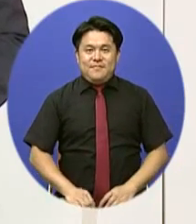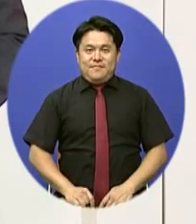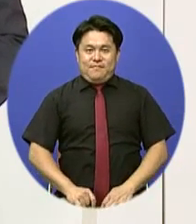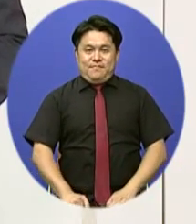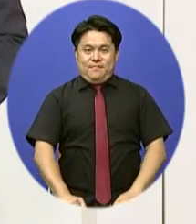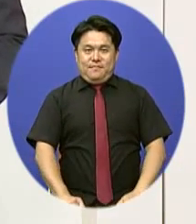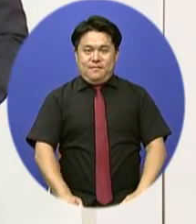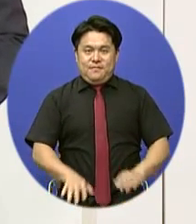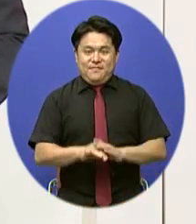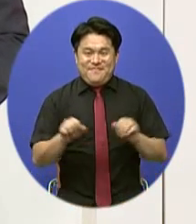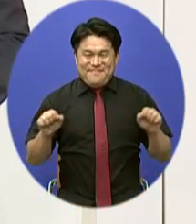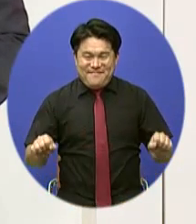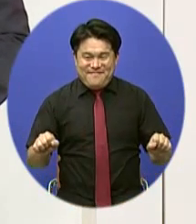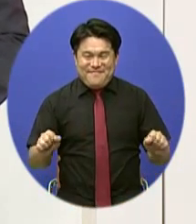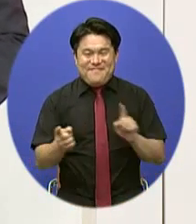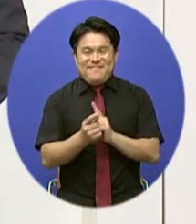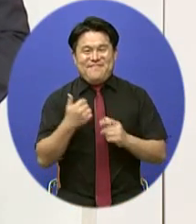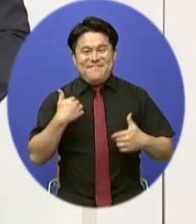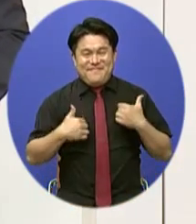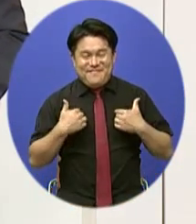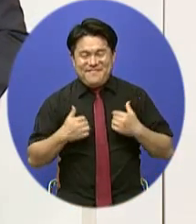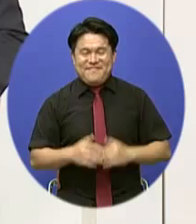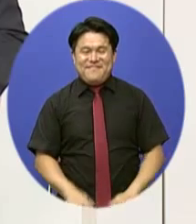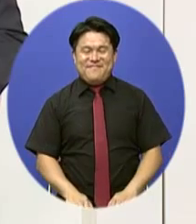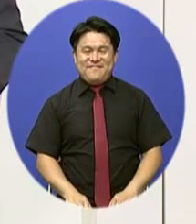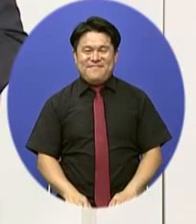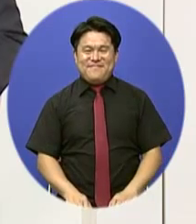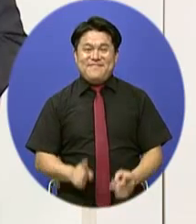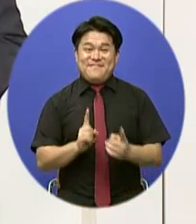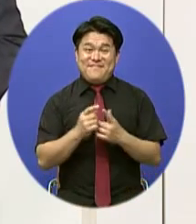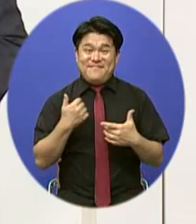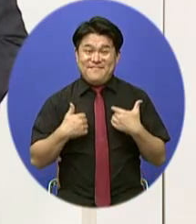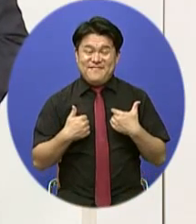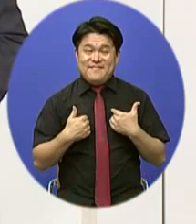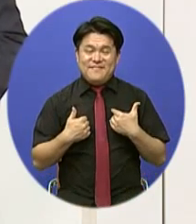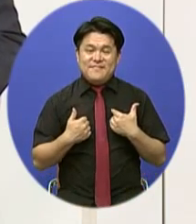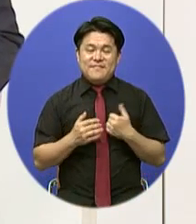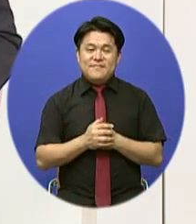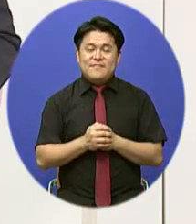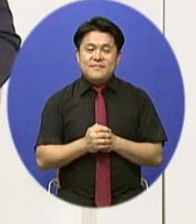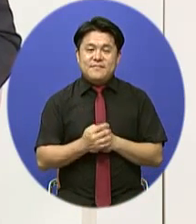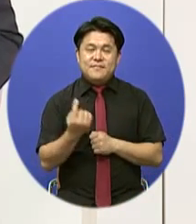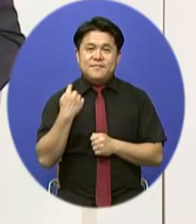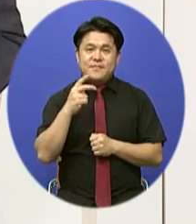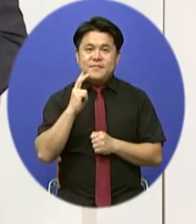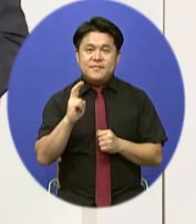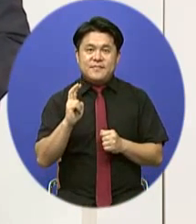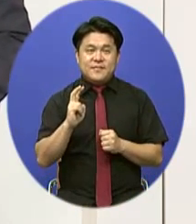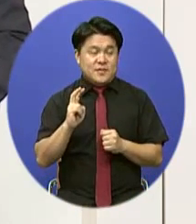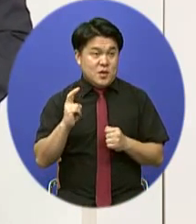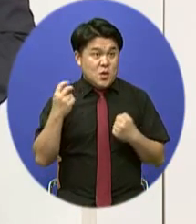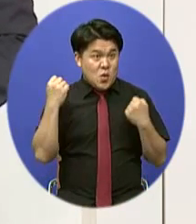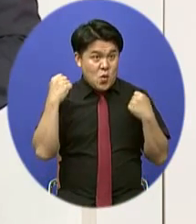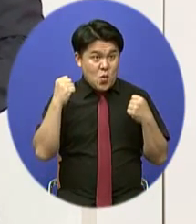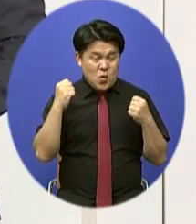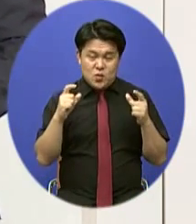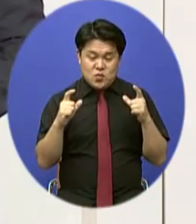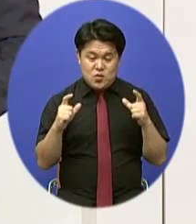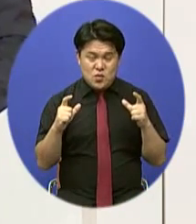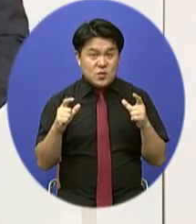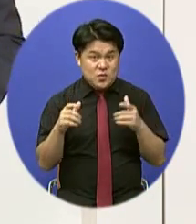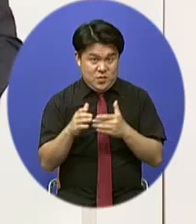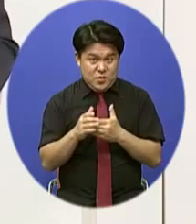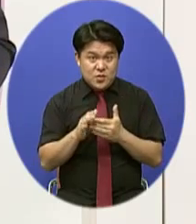안녕하세요. 반갑습니다. 네, 반갑습니다. 네. 어제 가요 무대를 녹화를 하고 돌아온 이효정